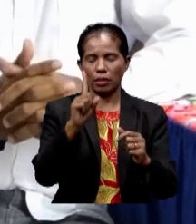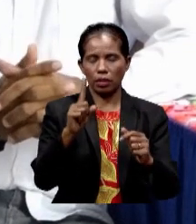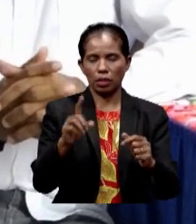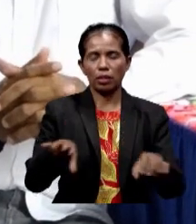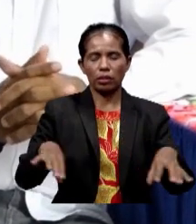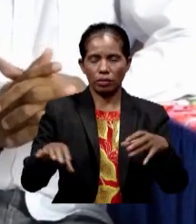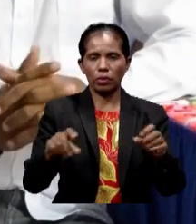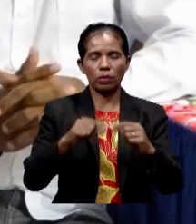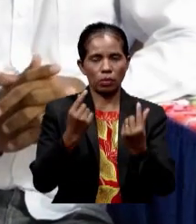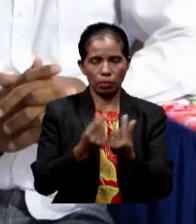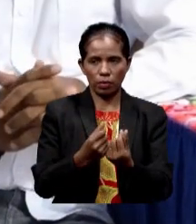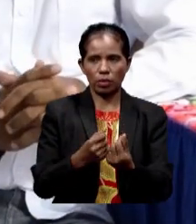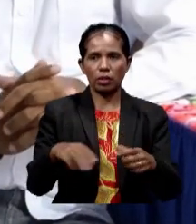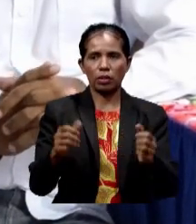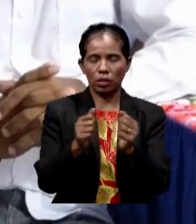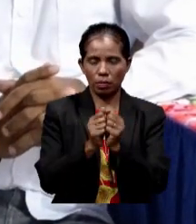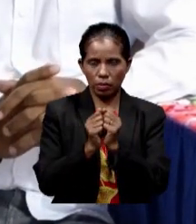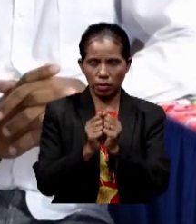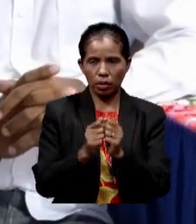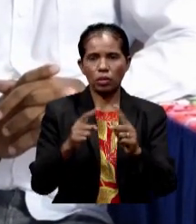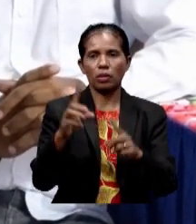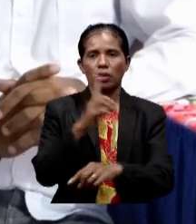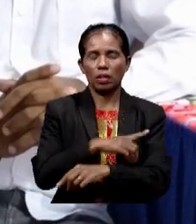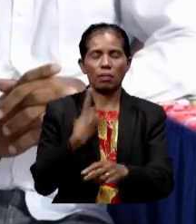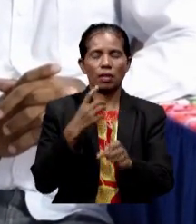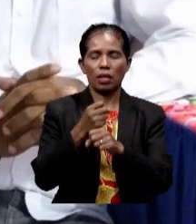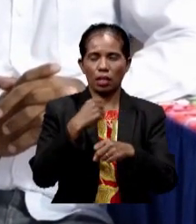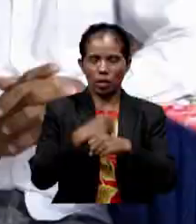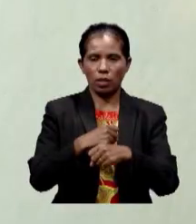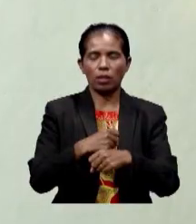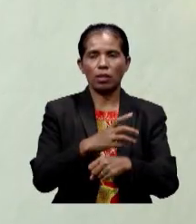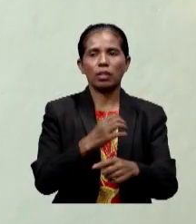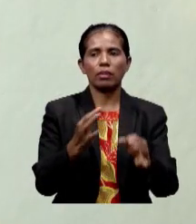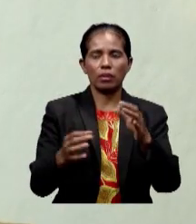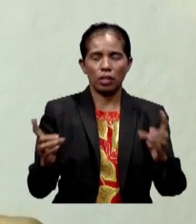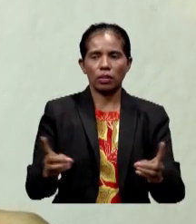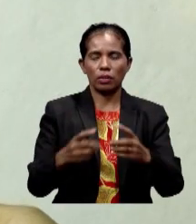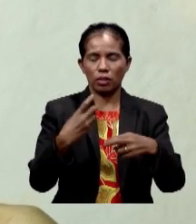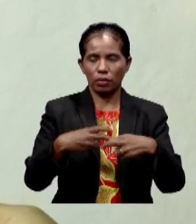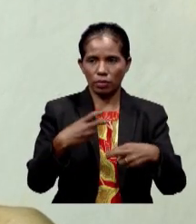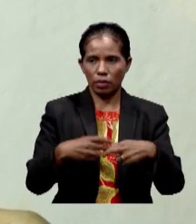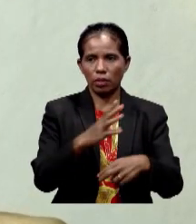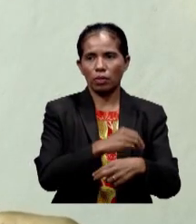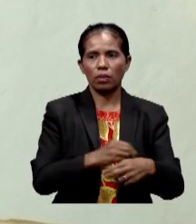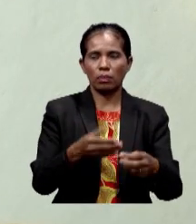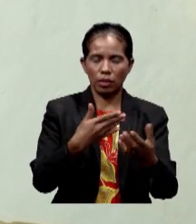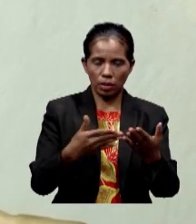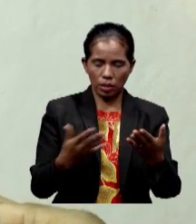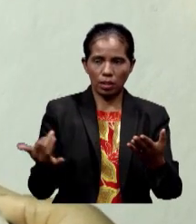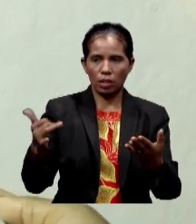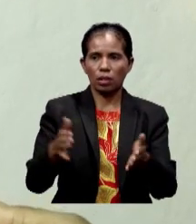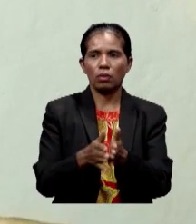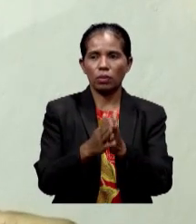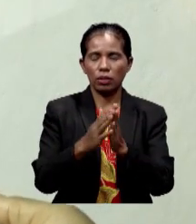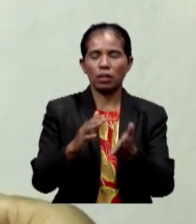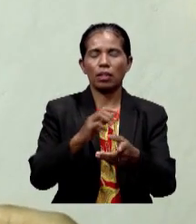esforso no ha mutuk hau oh loron ami bele realizere ne maske dala rumah sori figurare oi hanesa kono ba arkivu sira ha husu lisensa ba ema